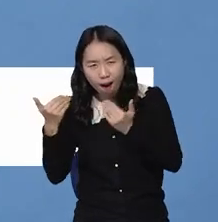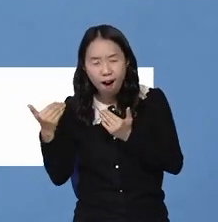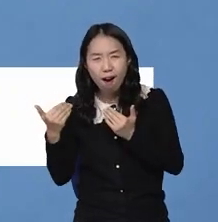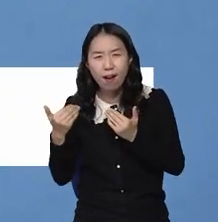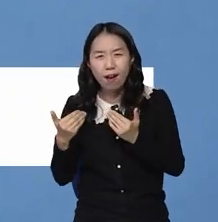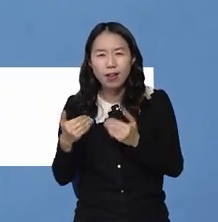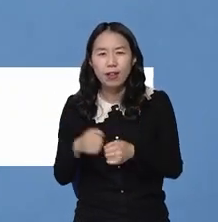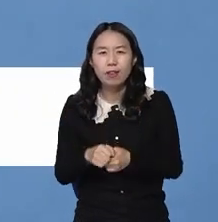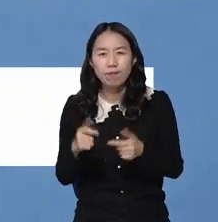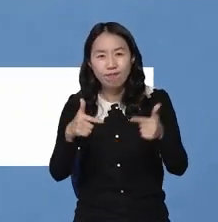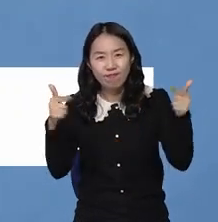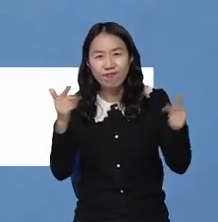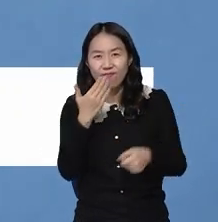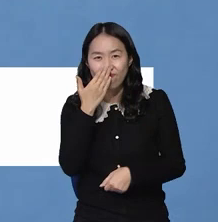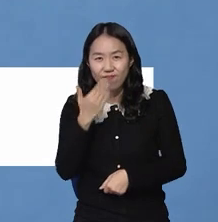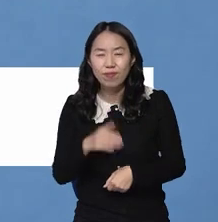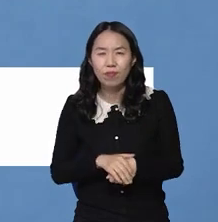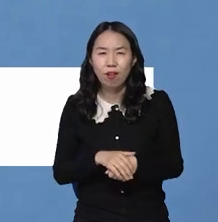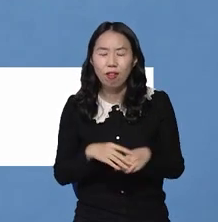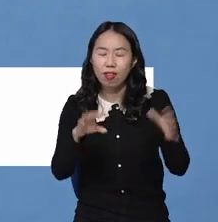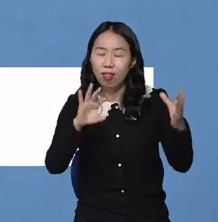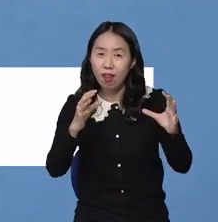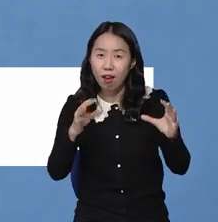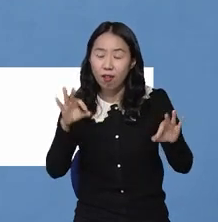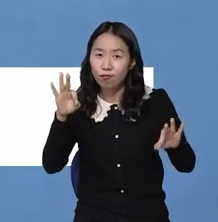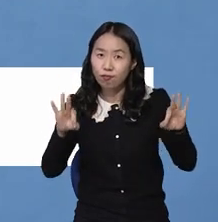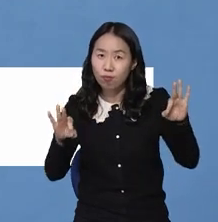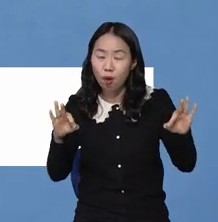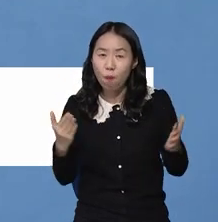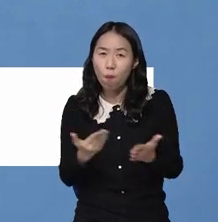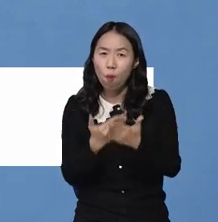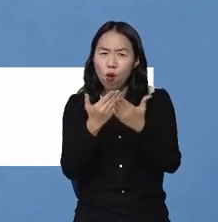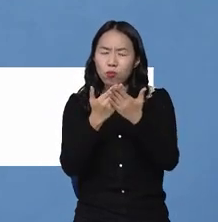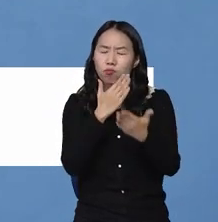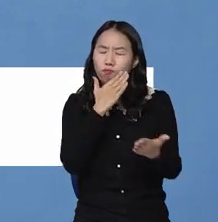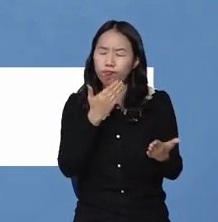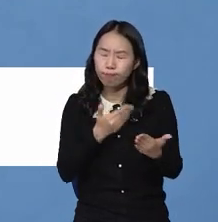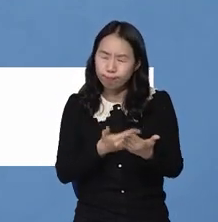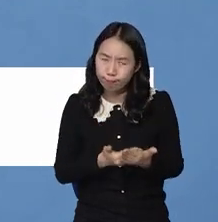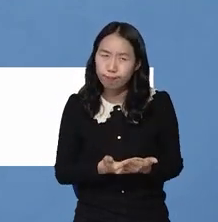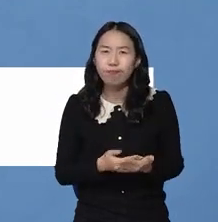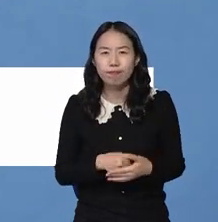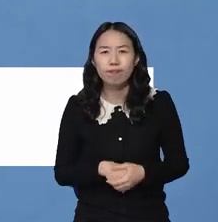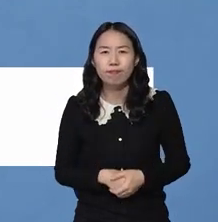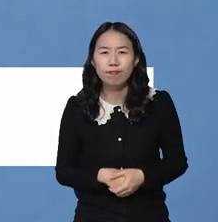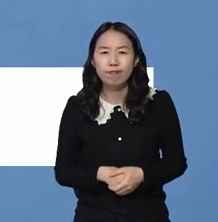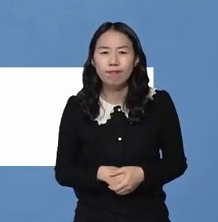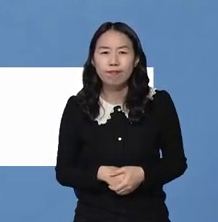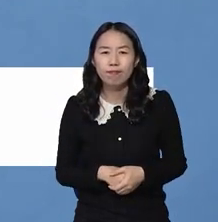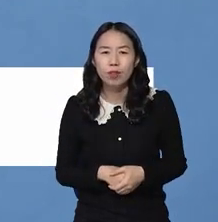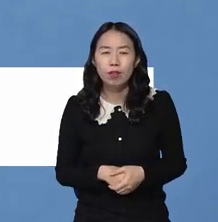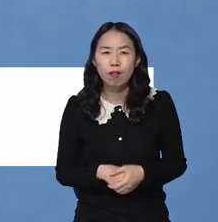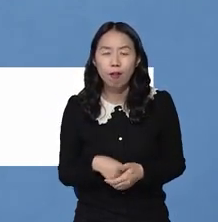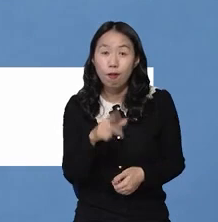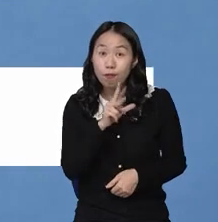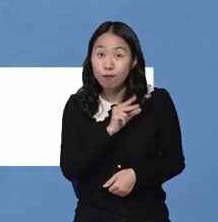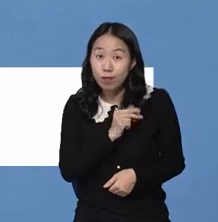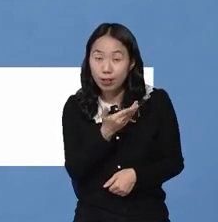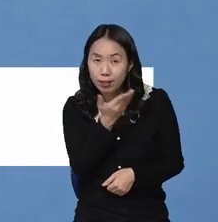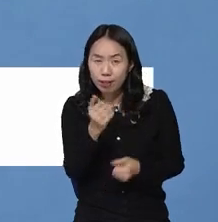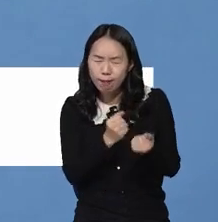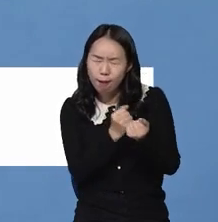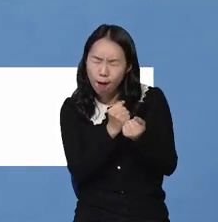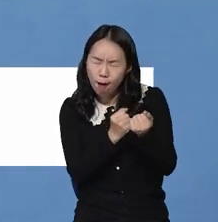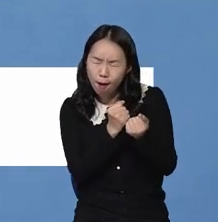활성화될 것으로 기대를 합니다. 국가 균형 발전 차원에서 굉장히 중요하다는 점을 강조하고 의원님들을